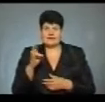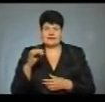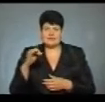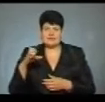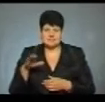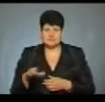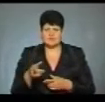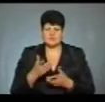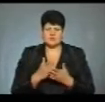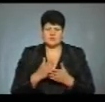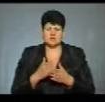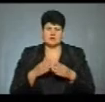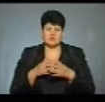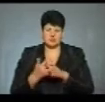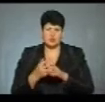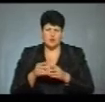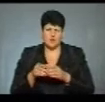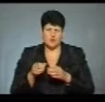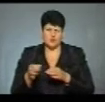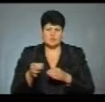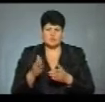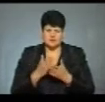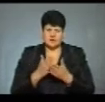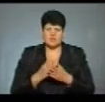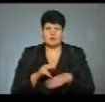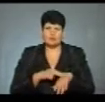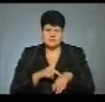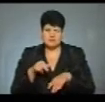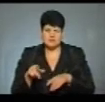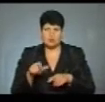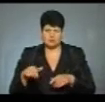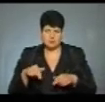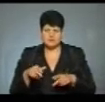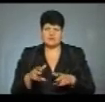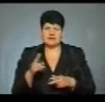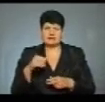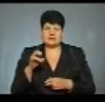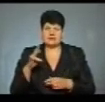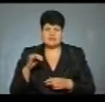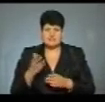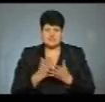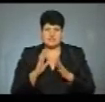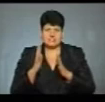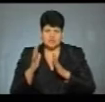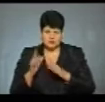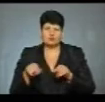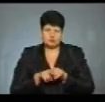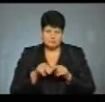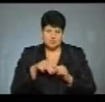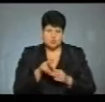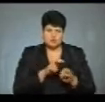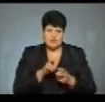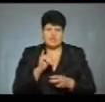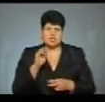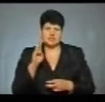хутір Веснівка. Ми що там шукали, люди і сьогодні знову пішли. І поліція там пішла, і люди пішли. А ще в Денисові є лісок, що той лісок пішли. Ішків